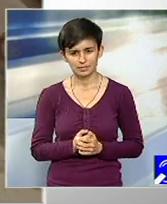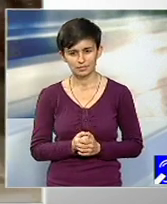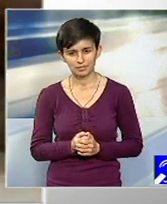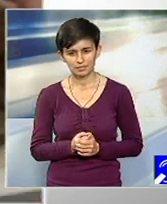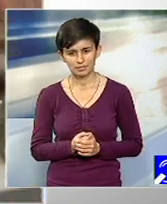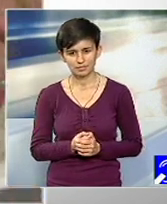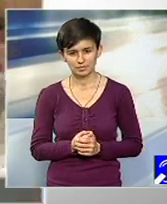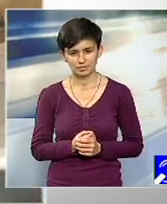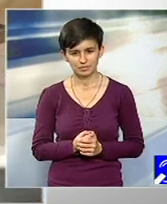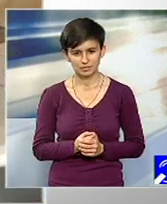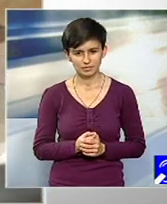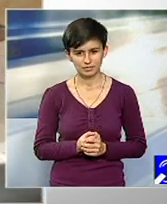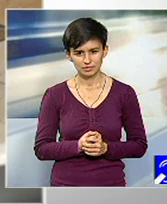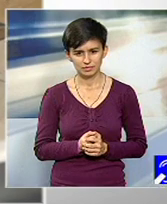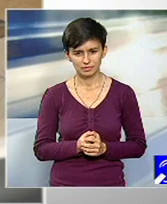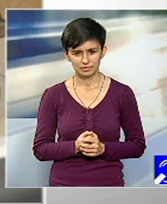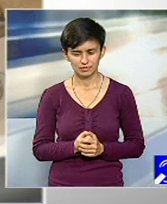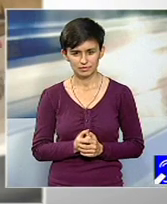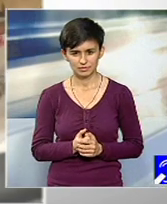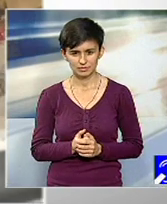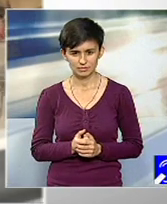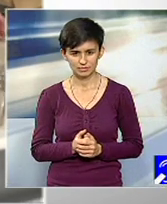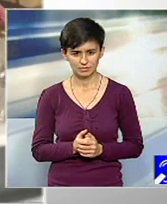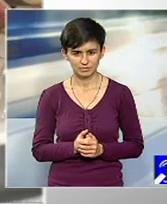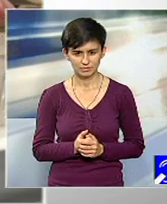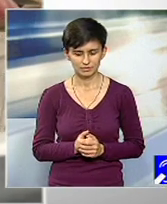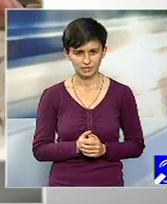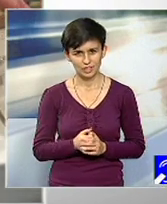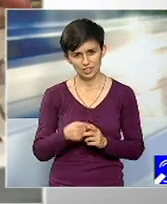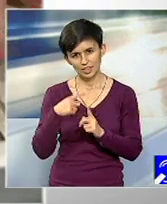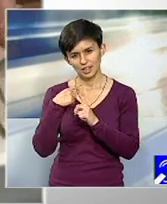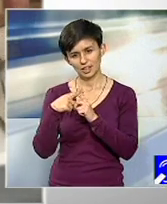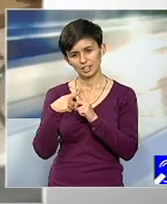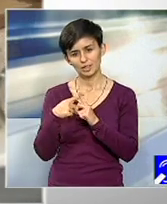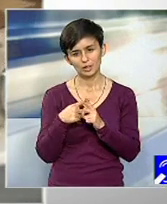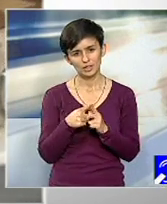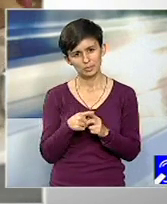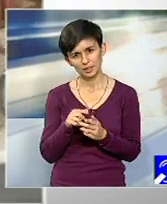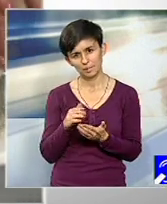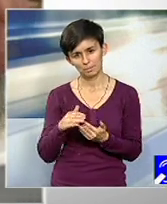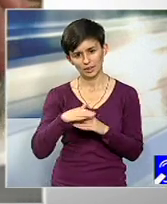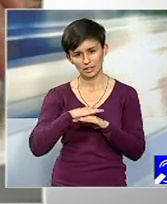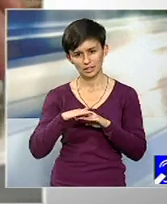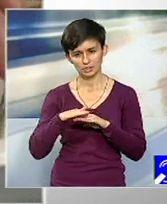am pus încă un pic de Nutella. Peste? Peste, da.